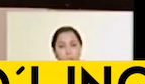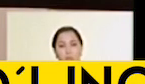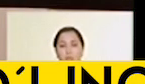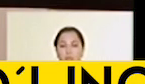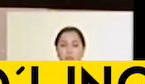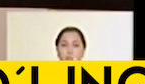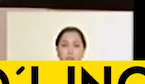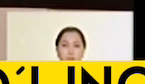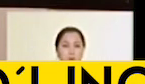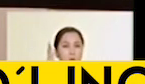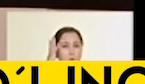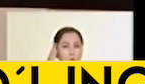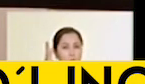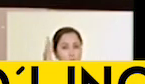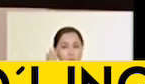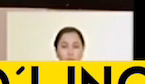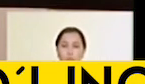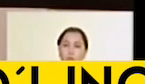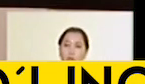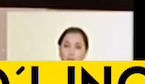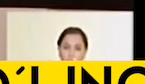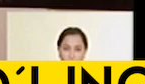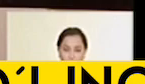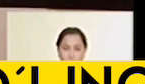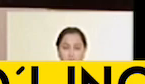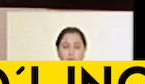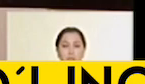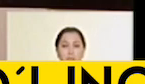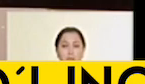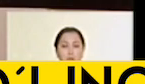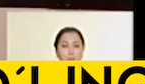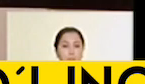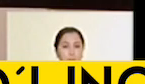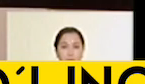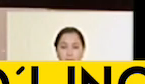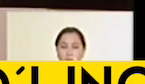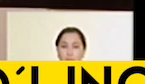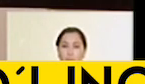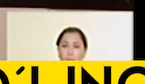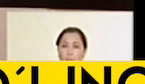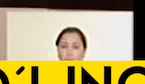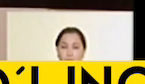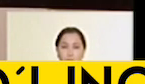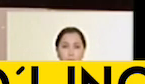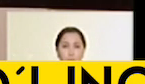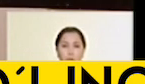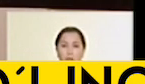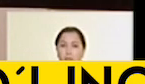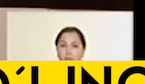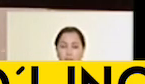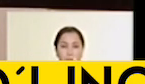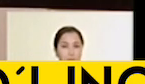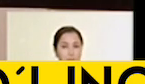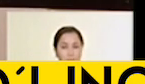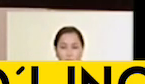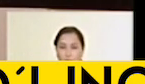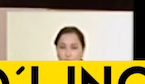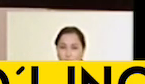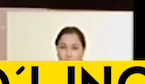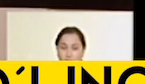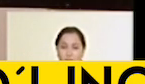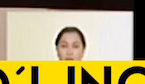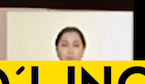asrlik orzularining amalga oshishi edi. Shuning uchun ham biz bu bayramni bosh bayram